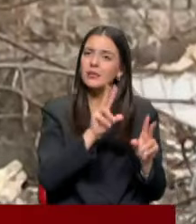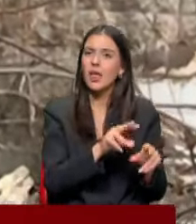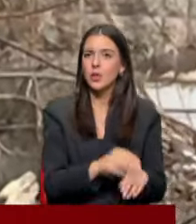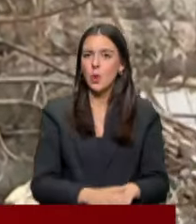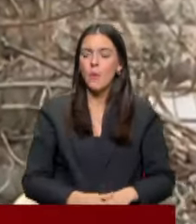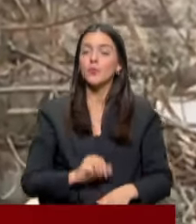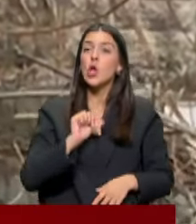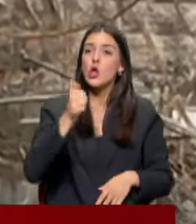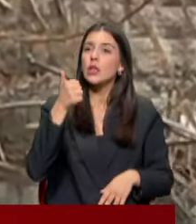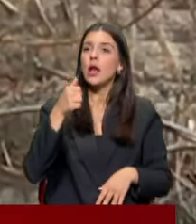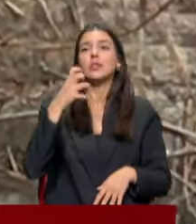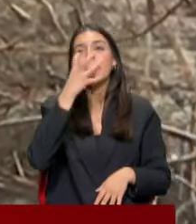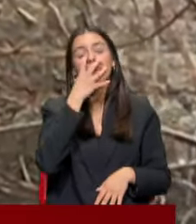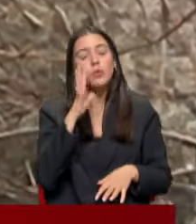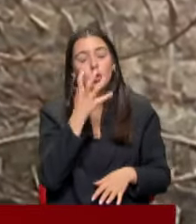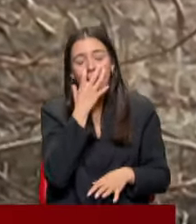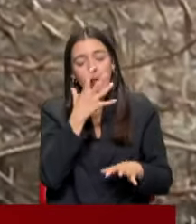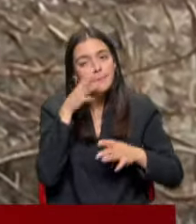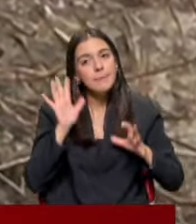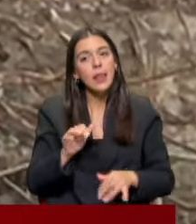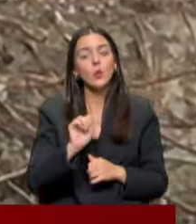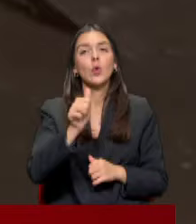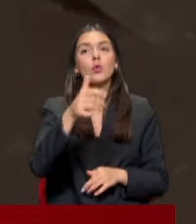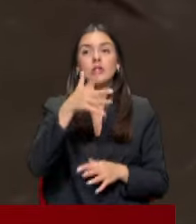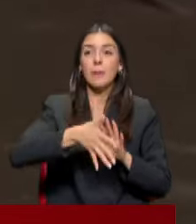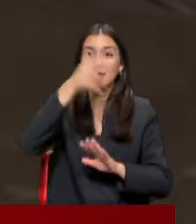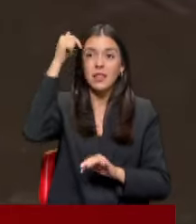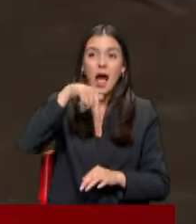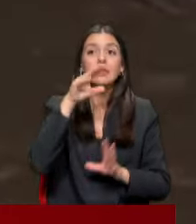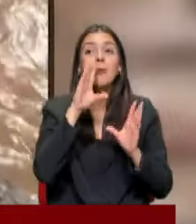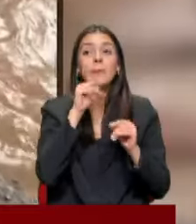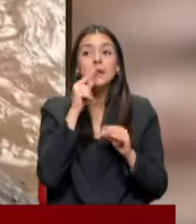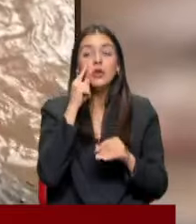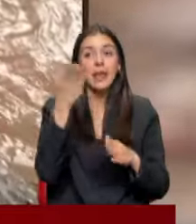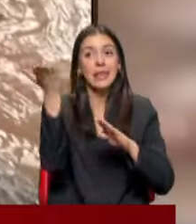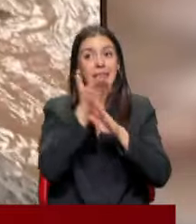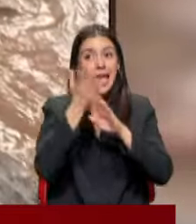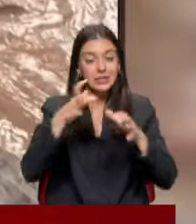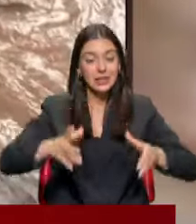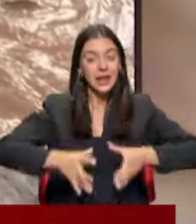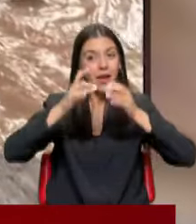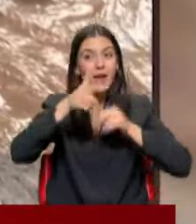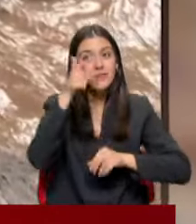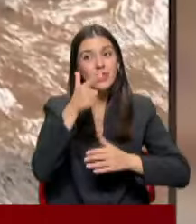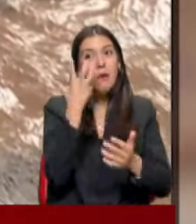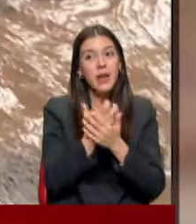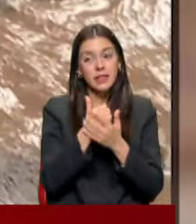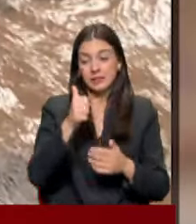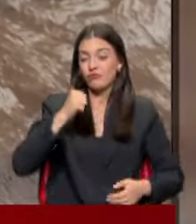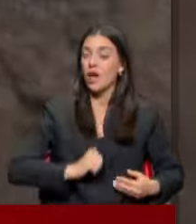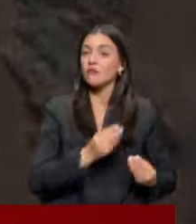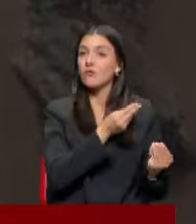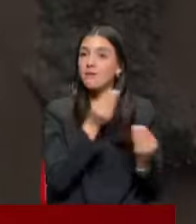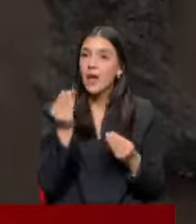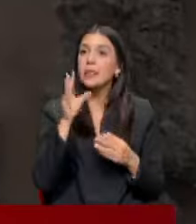Günlerce enkaz başında nöbet tuttu Nurgül Göksu. Binanın altındaki pastanenin kesilen kolonlarını görüntüledi, savcılığa